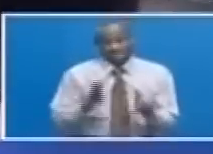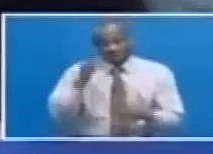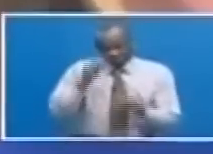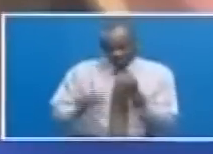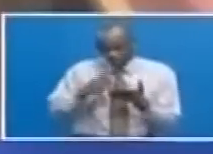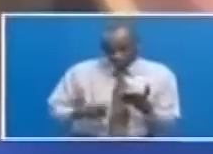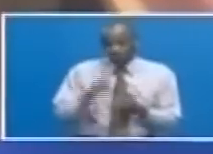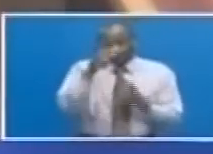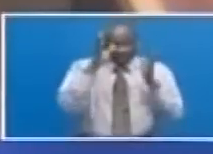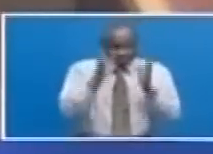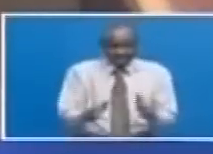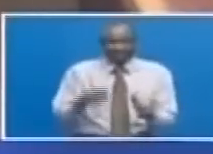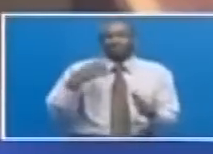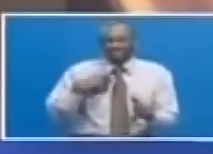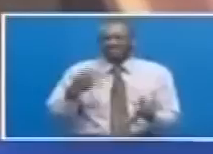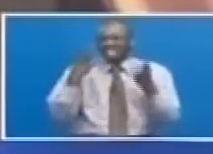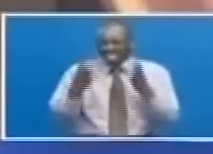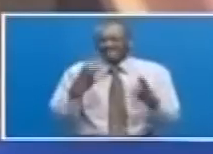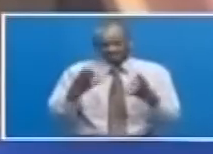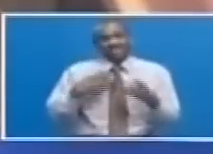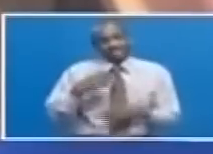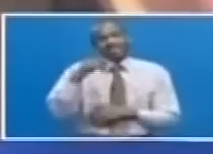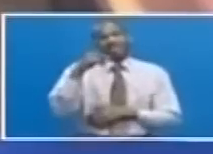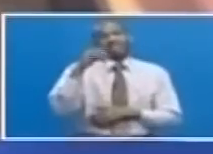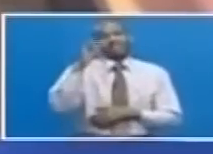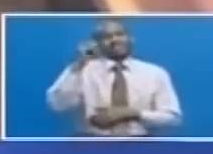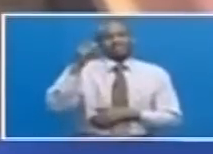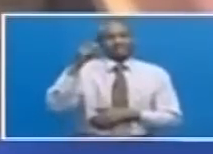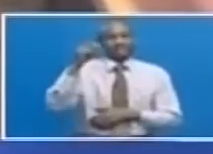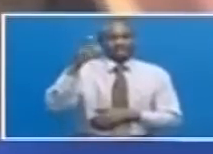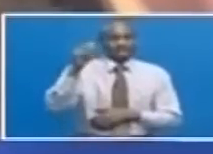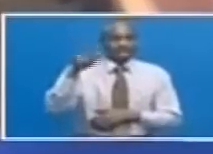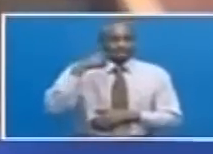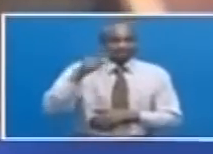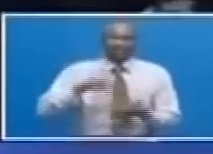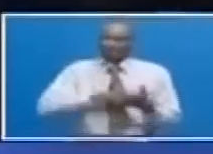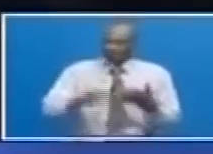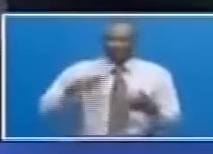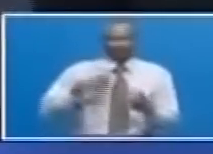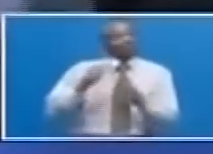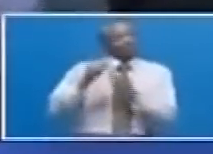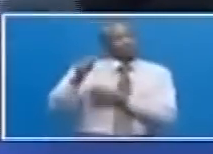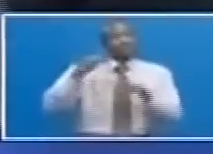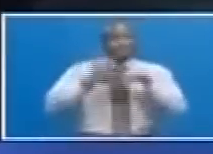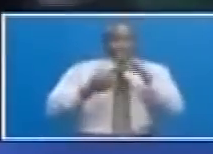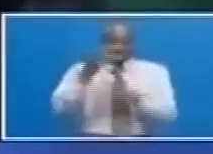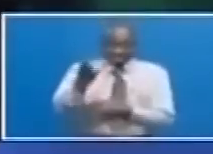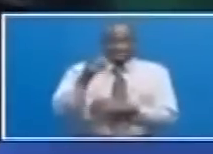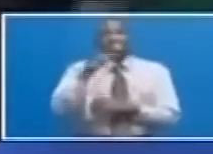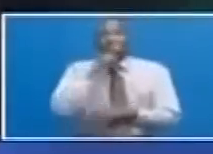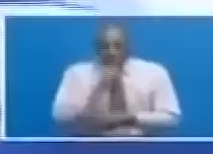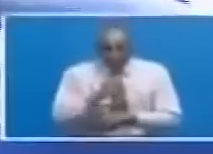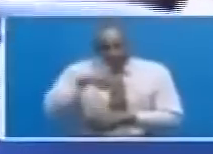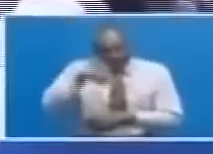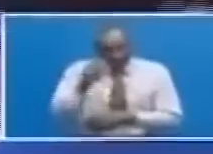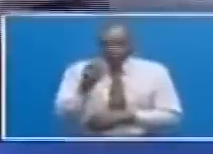Hatimaye mtu mmoja yuko hali mahututi huko Kitengela baada ya kuanguka kutoka kwa ghorofa moja mjini humo. Mwanamume huyo mwenye